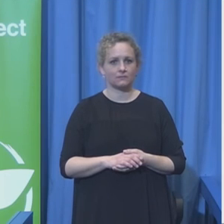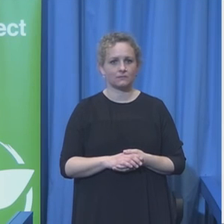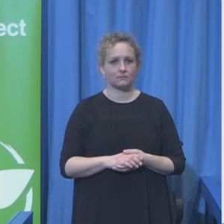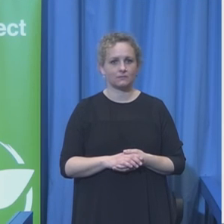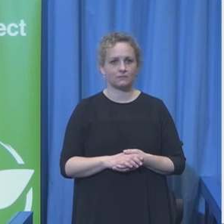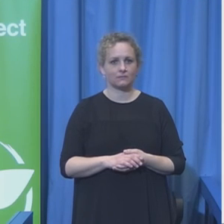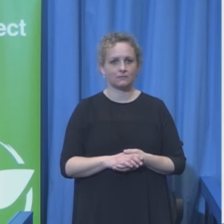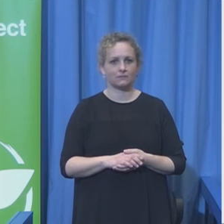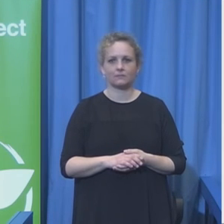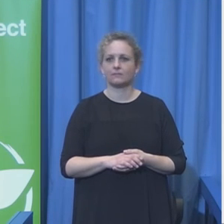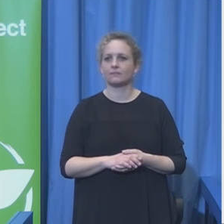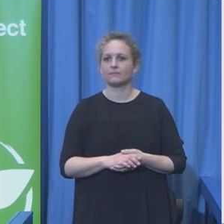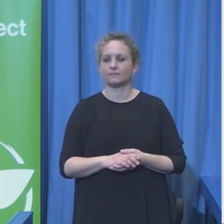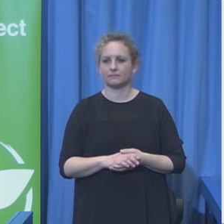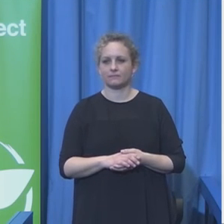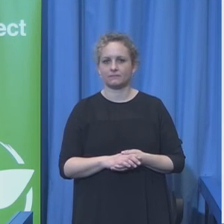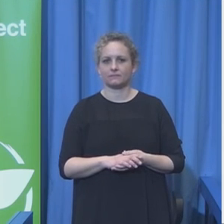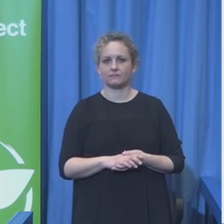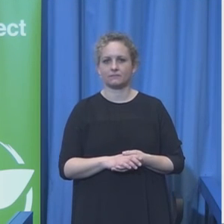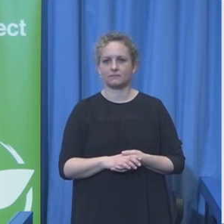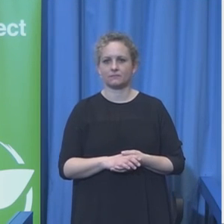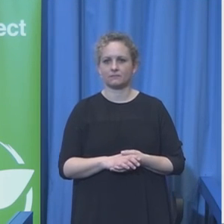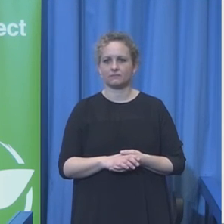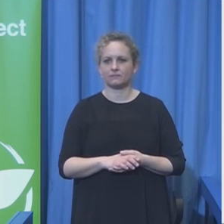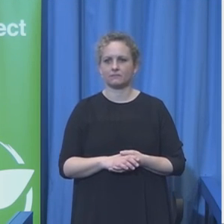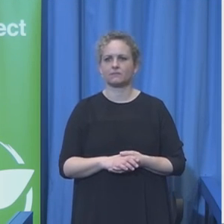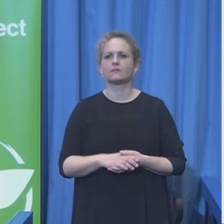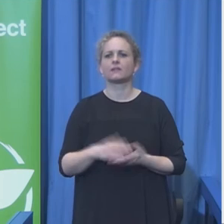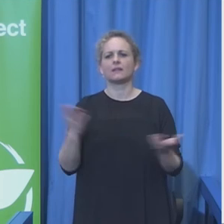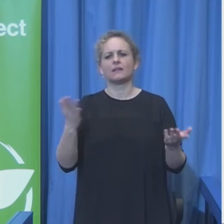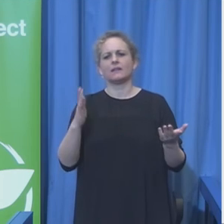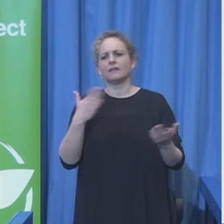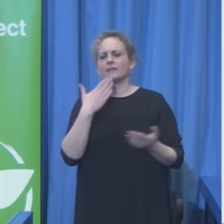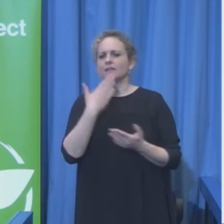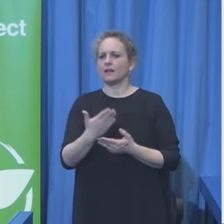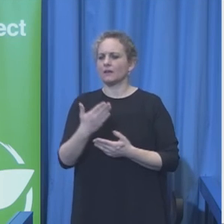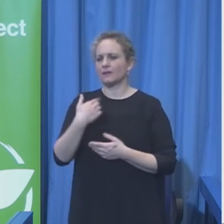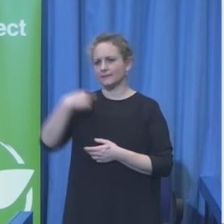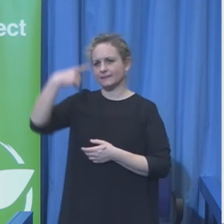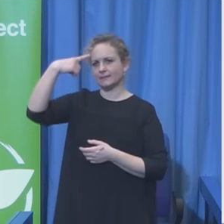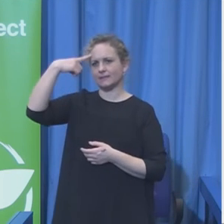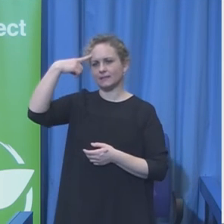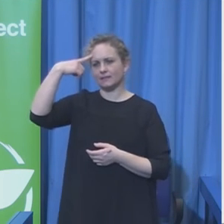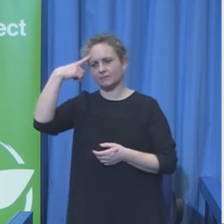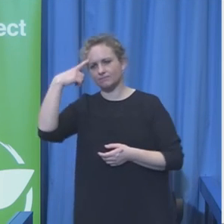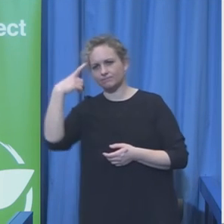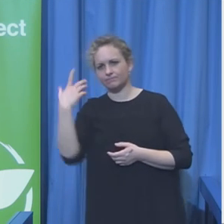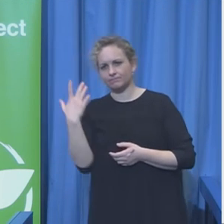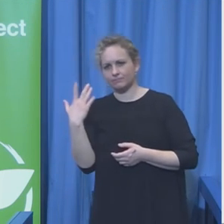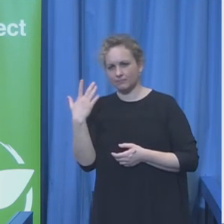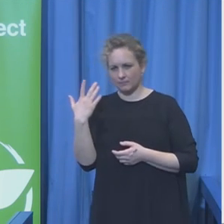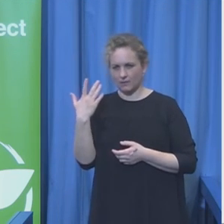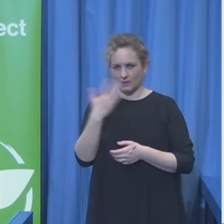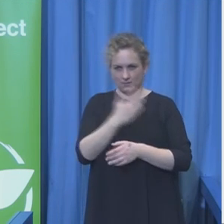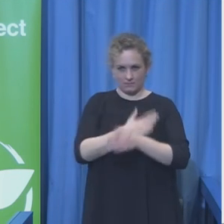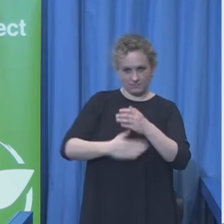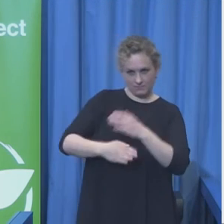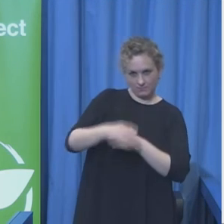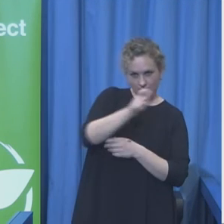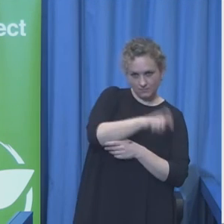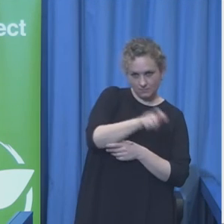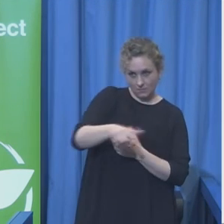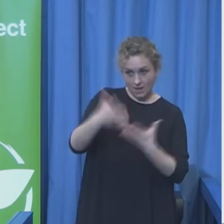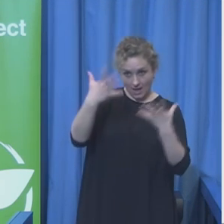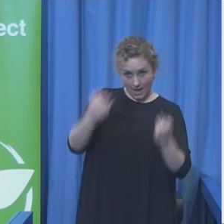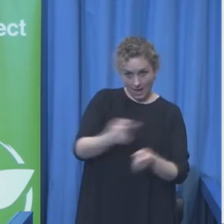you very much. I'm convinced that to improve the situation of persons with disabilities on labor market, there are